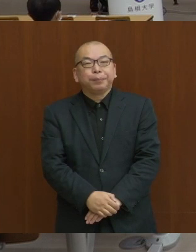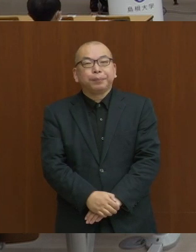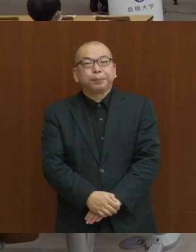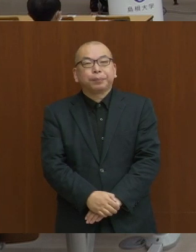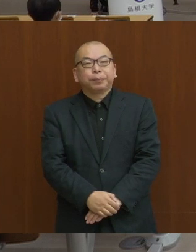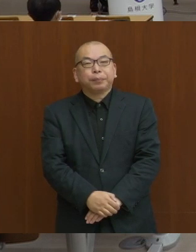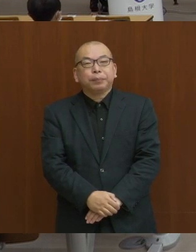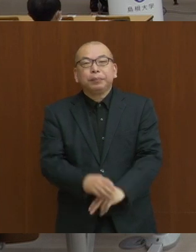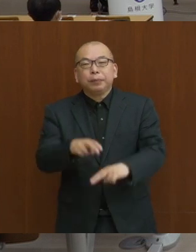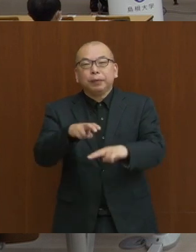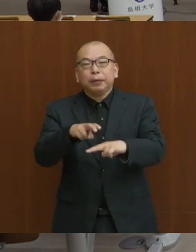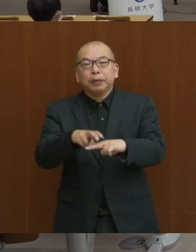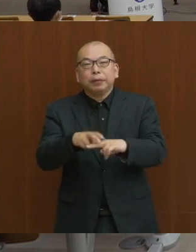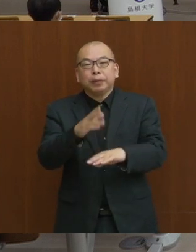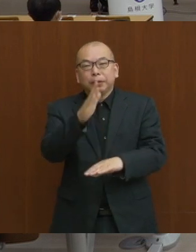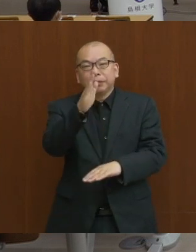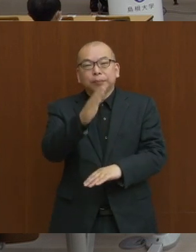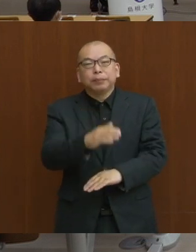着席。